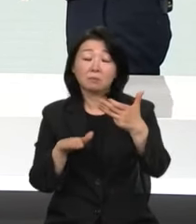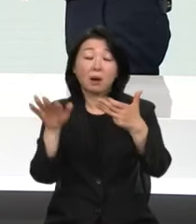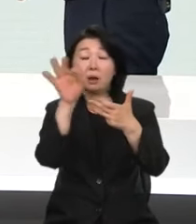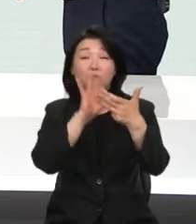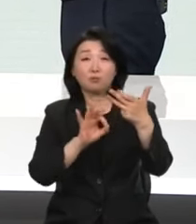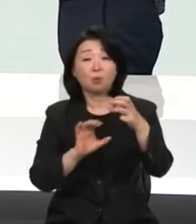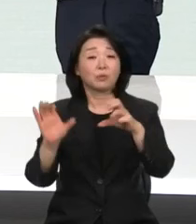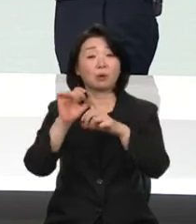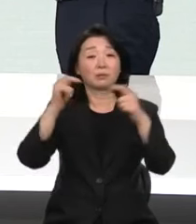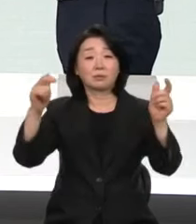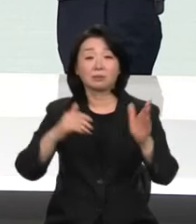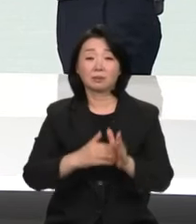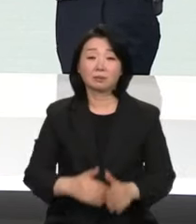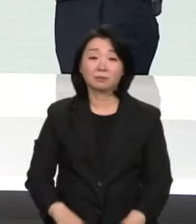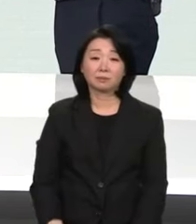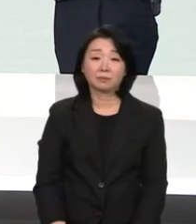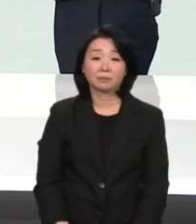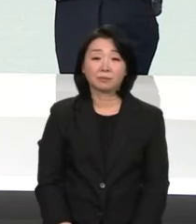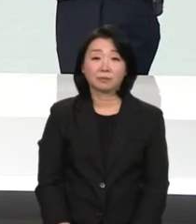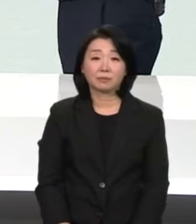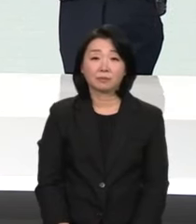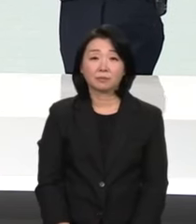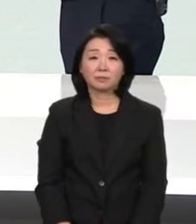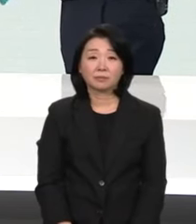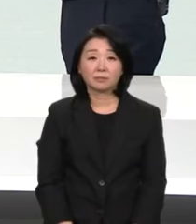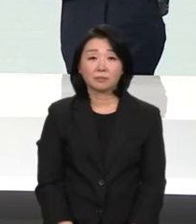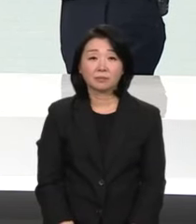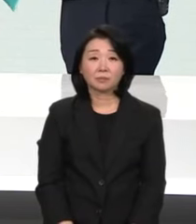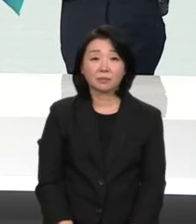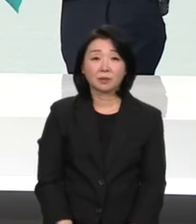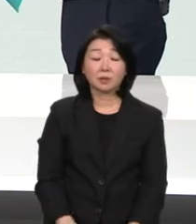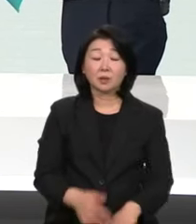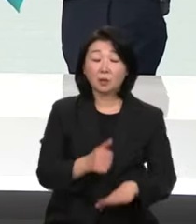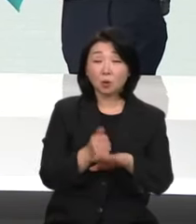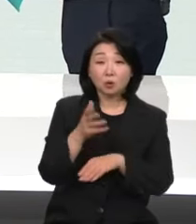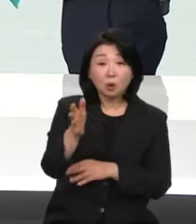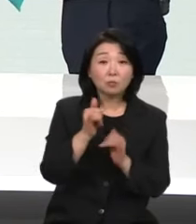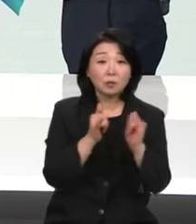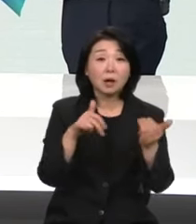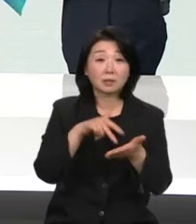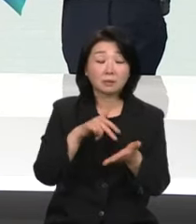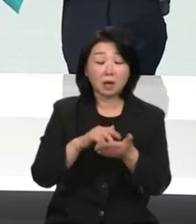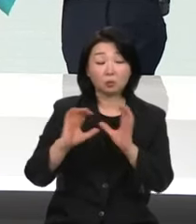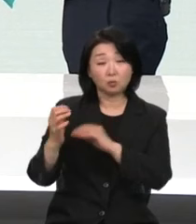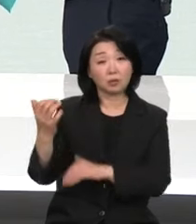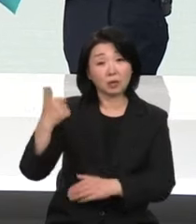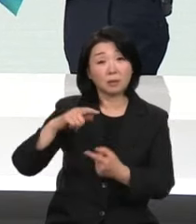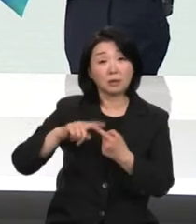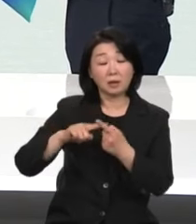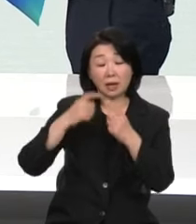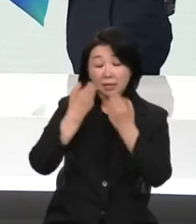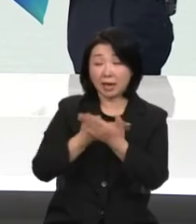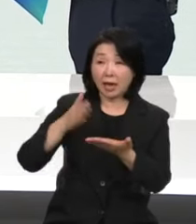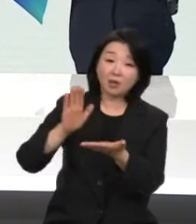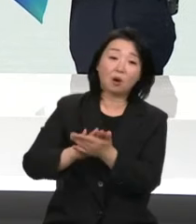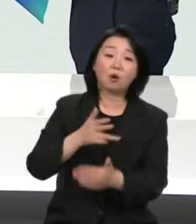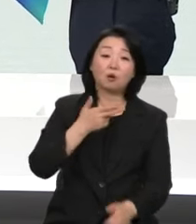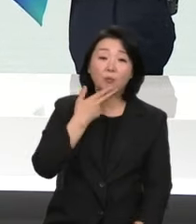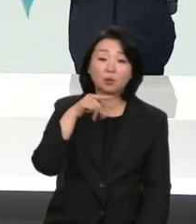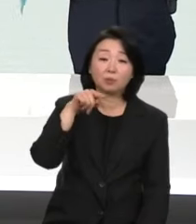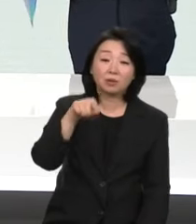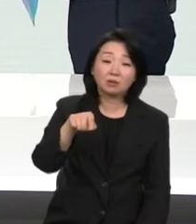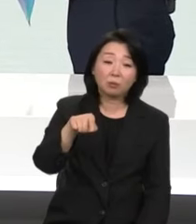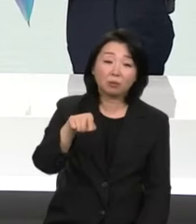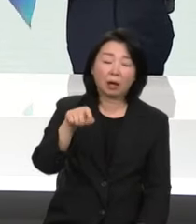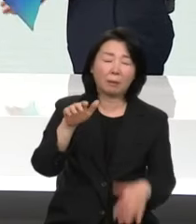더 늘었습니다. 네. 보시는 것처럼 자, 따라서 많은 전문가들도 국민의힘이 개혁하지 않으면 이런 전반적인 추세가